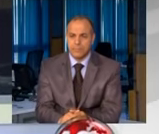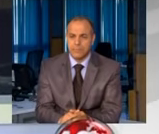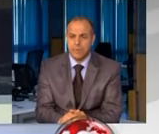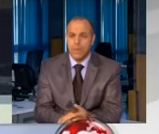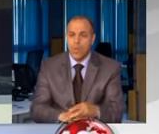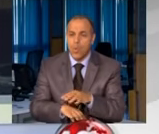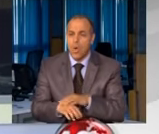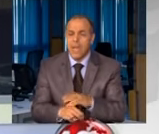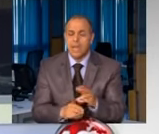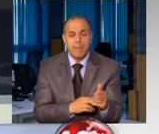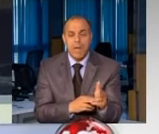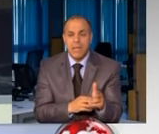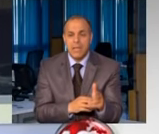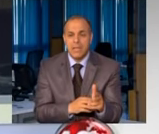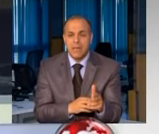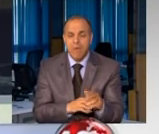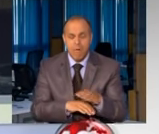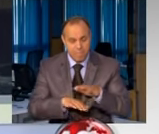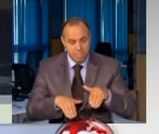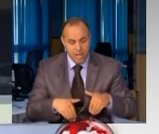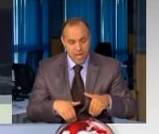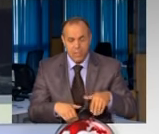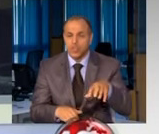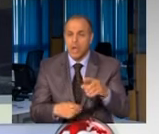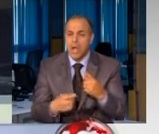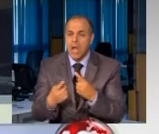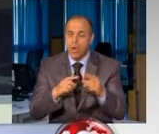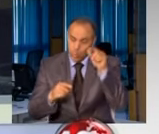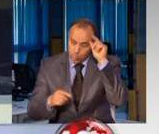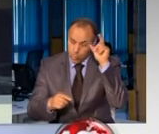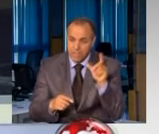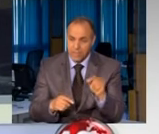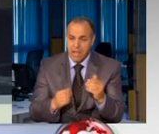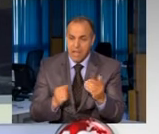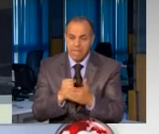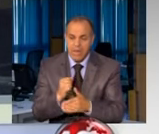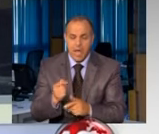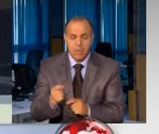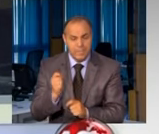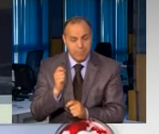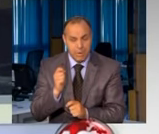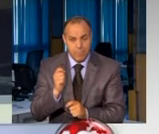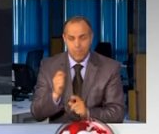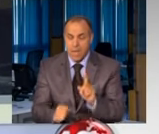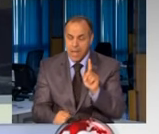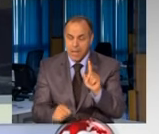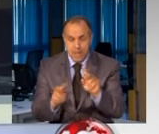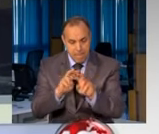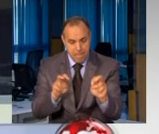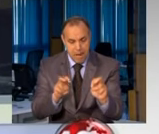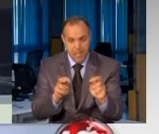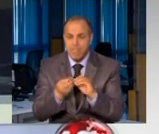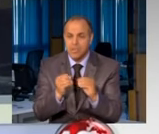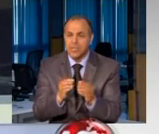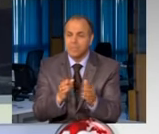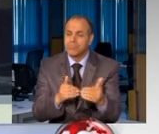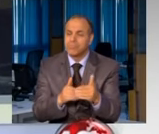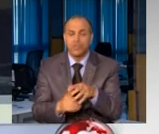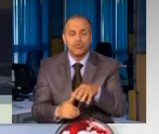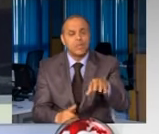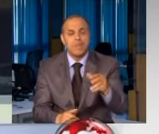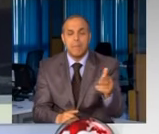وفي ولاية المهدية تم في اليوم الختامي الجهوي للحوار الوطني حول الفلاحة والصيد البحري دراسة إشكالات القطاع في